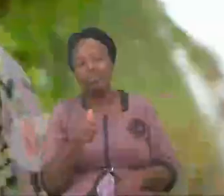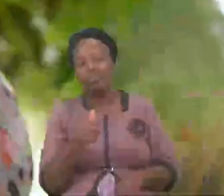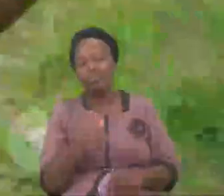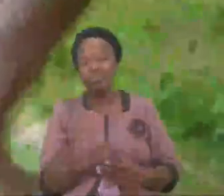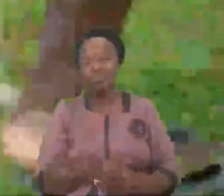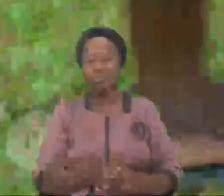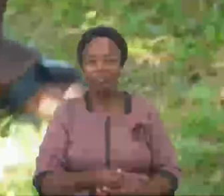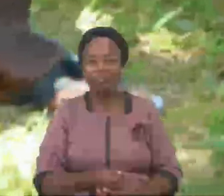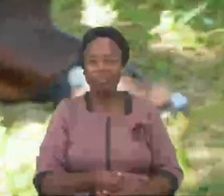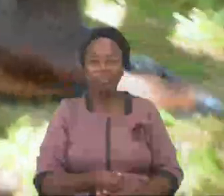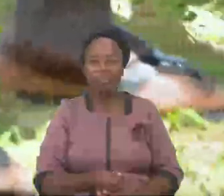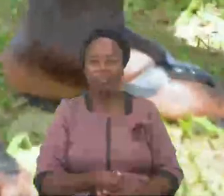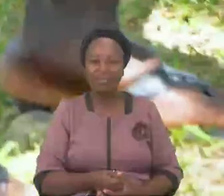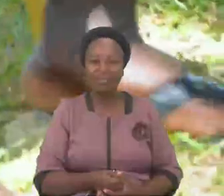parle-nous.